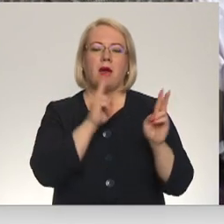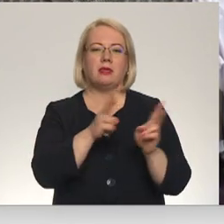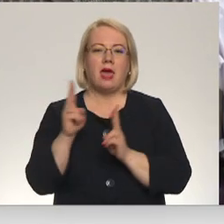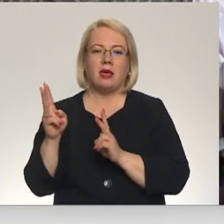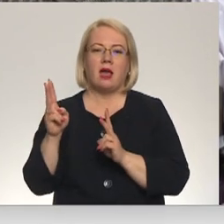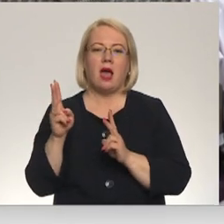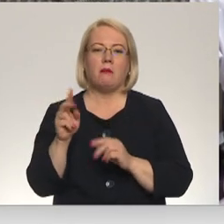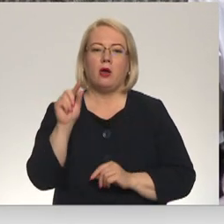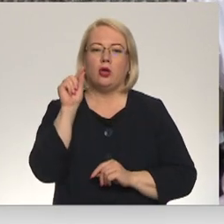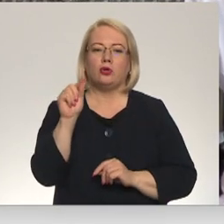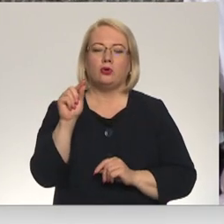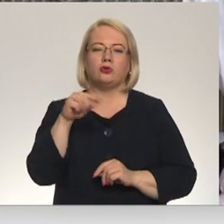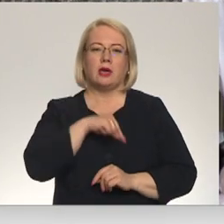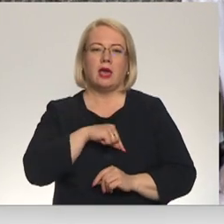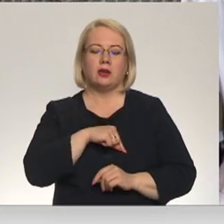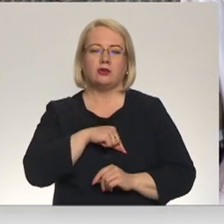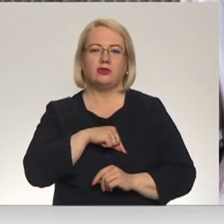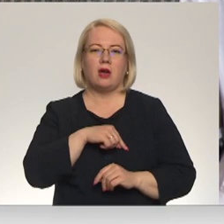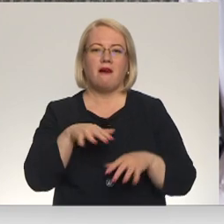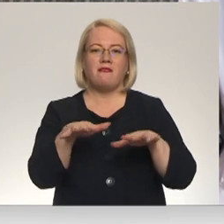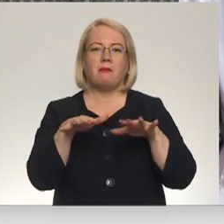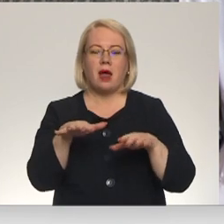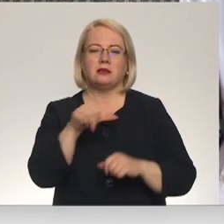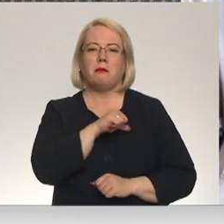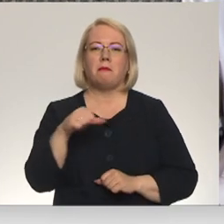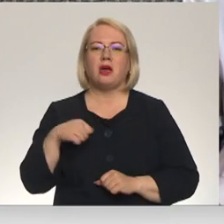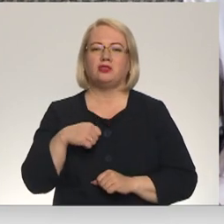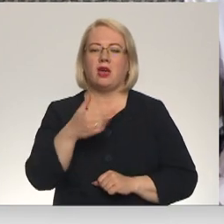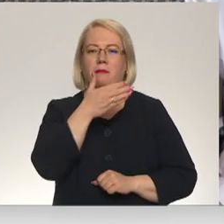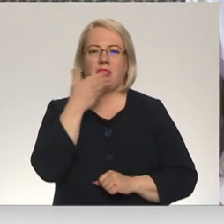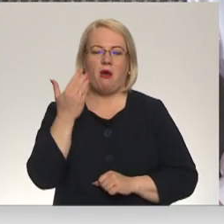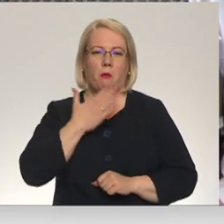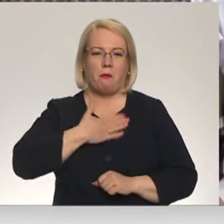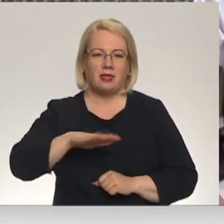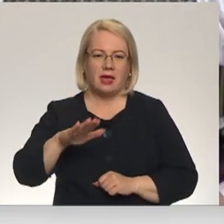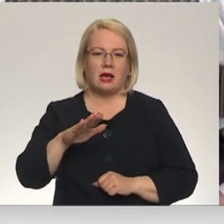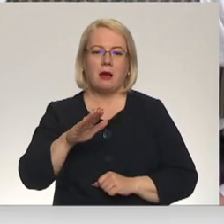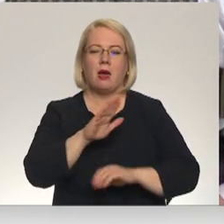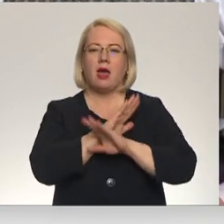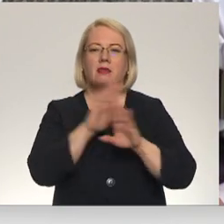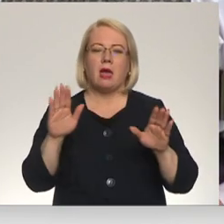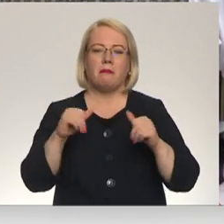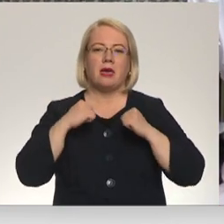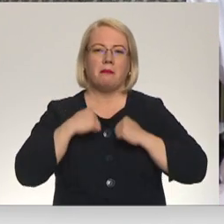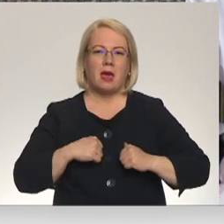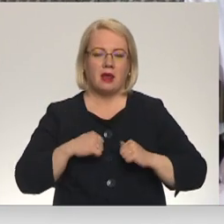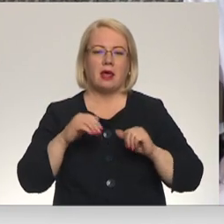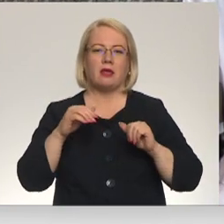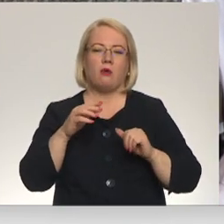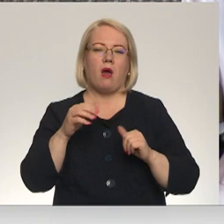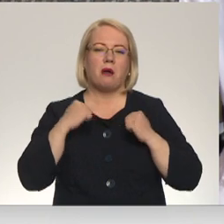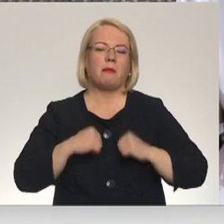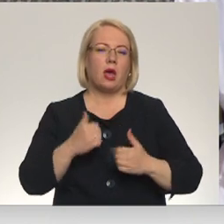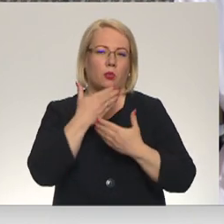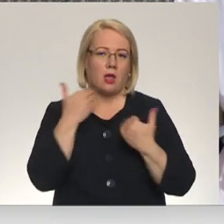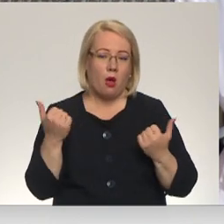nedaudz neliela vibrācija bija, kas mums īsti pašiem nepatika nebija tā kā īsti ar mieru mums visiem, bet